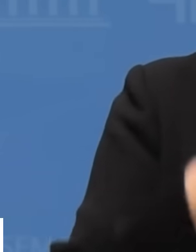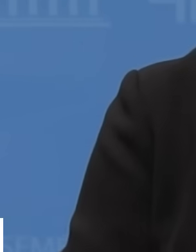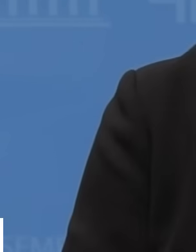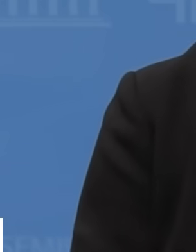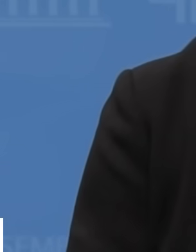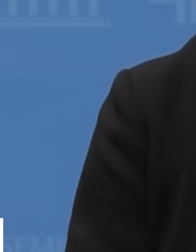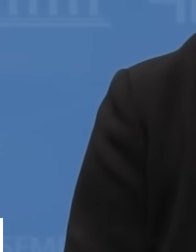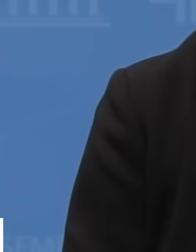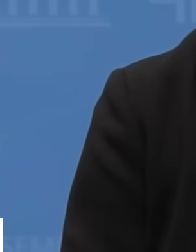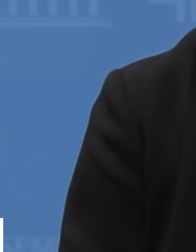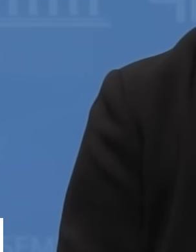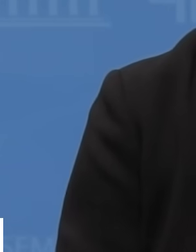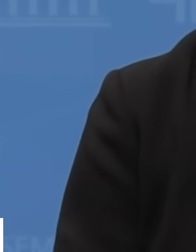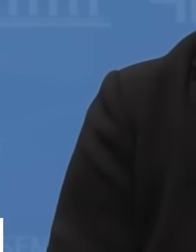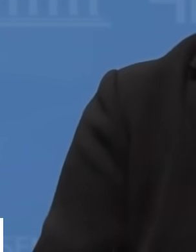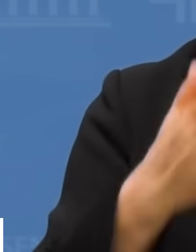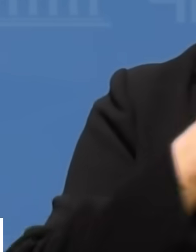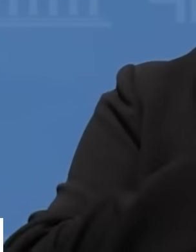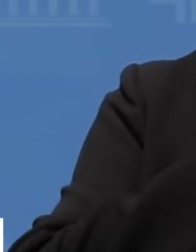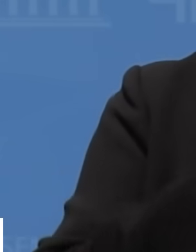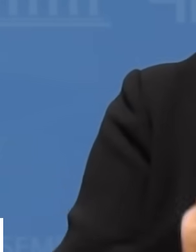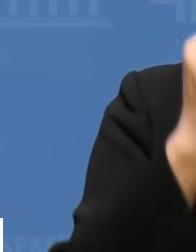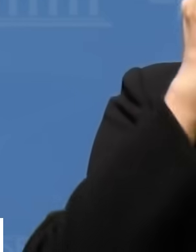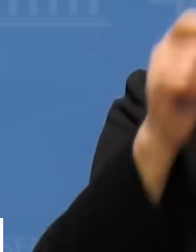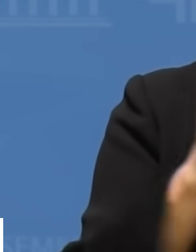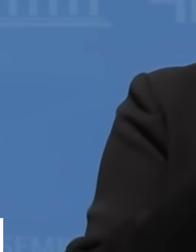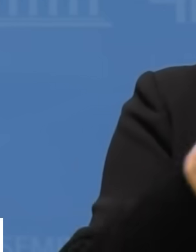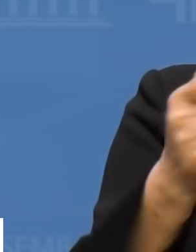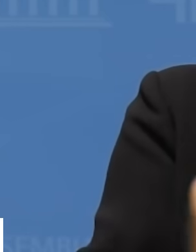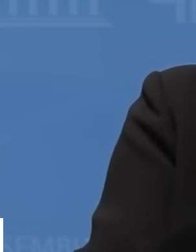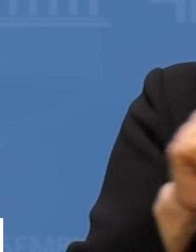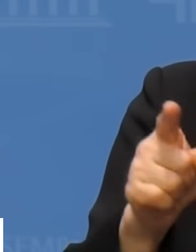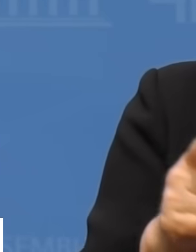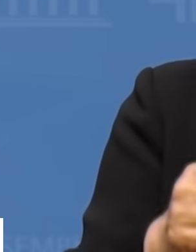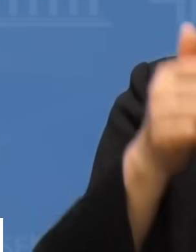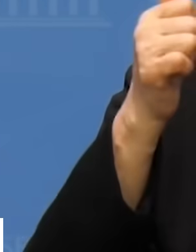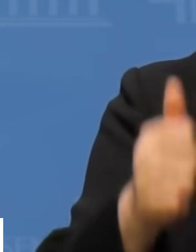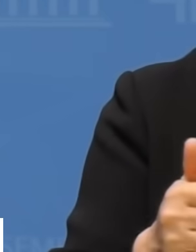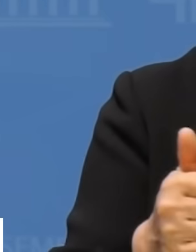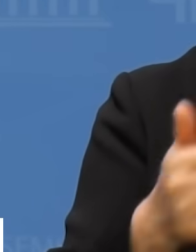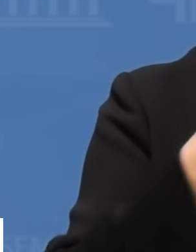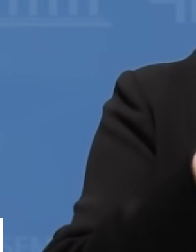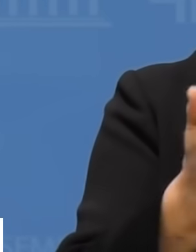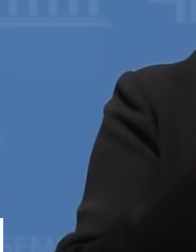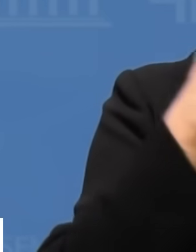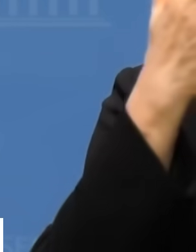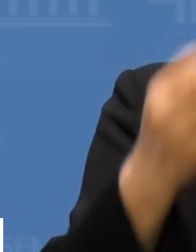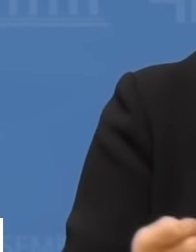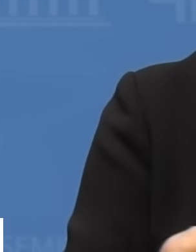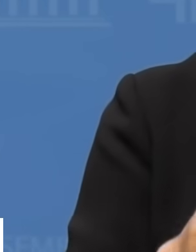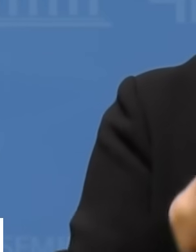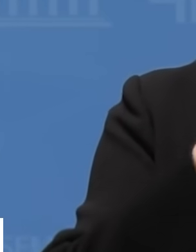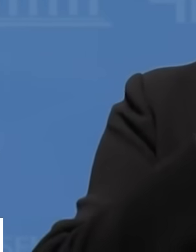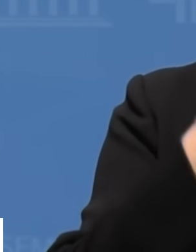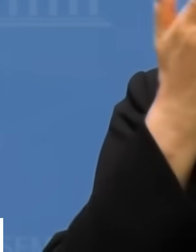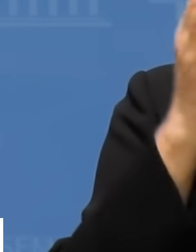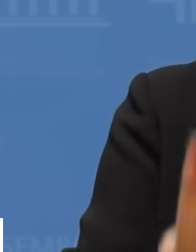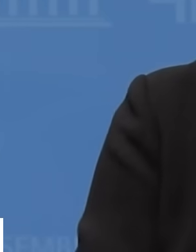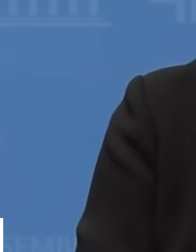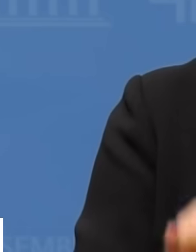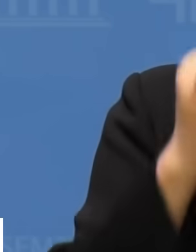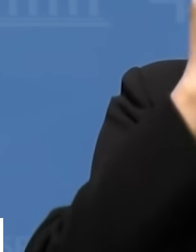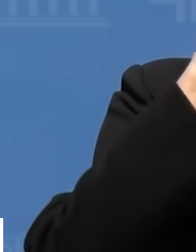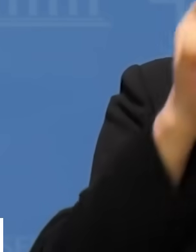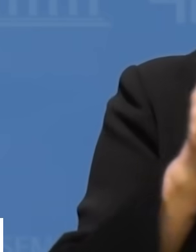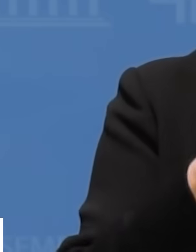있습니다. 저는 보이스피싱 사건을 수없이 재판을 해봤습니다. 그러나